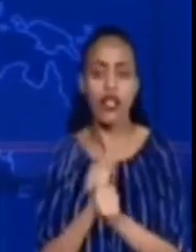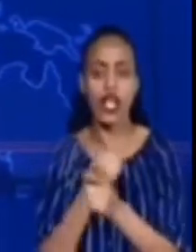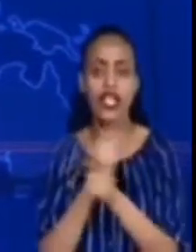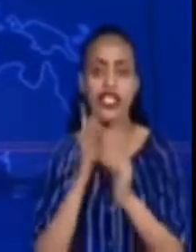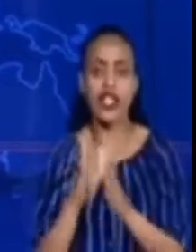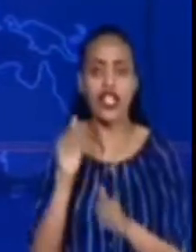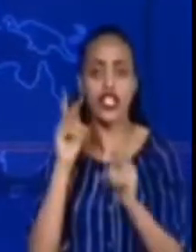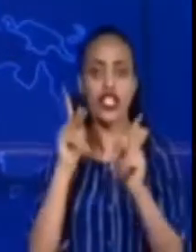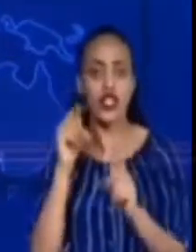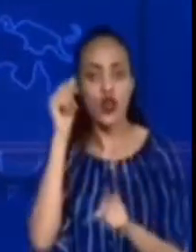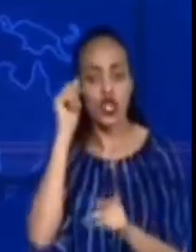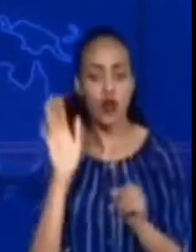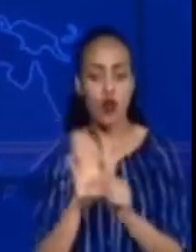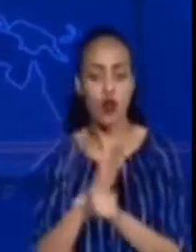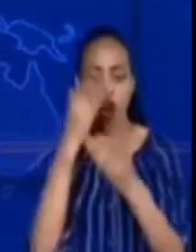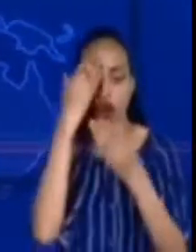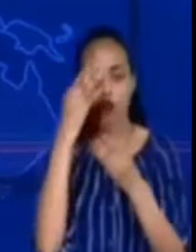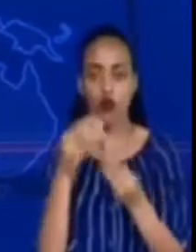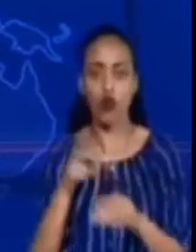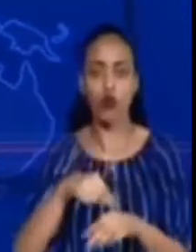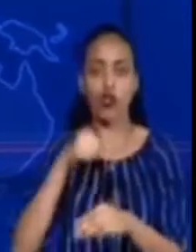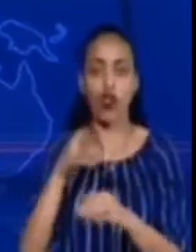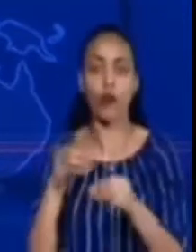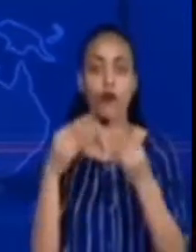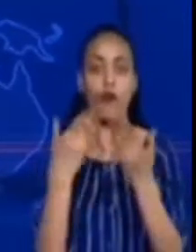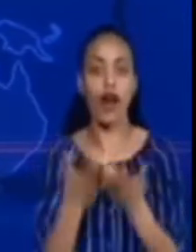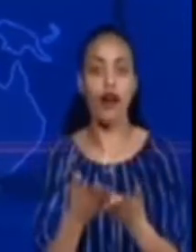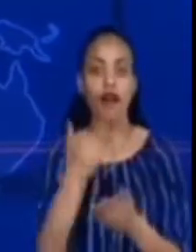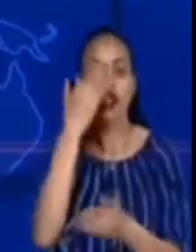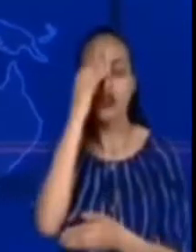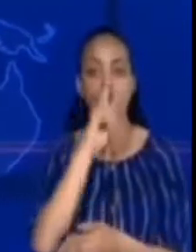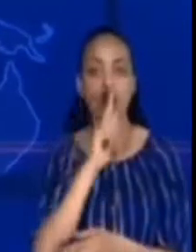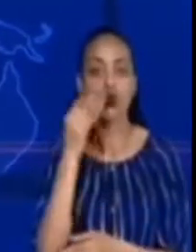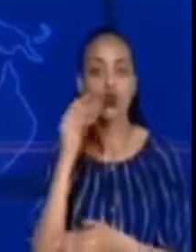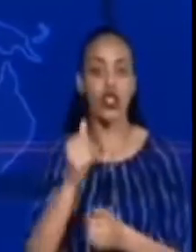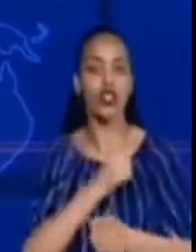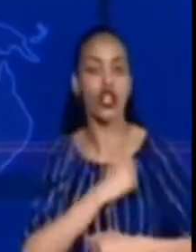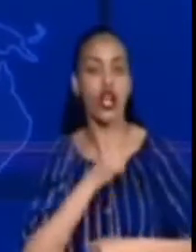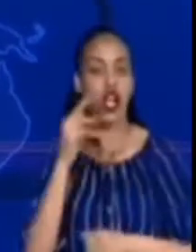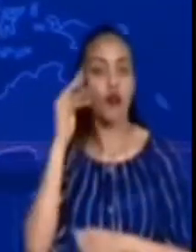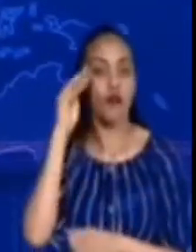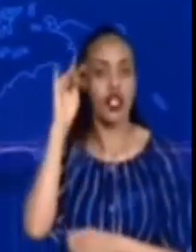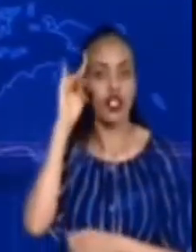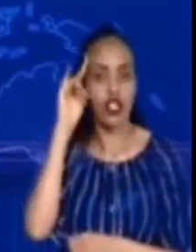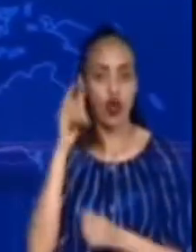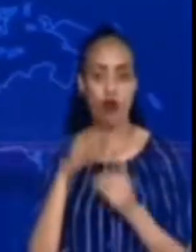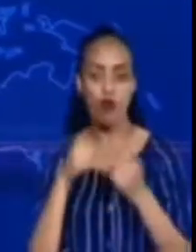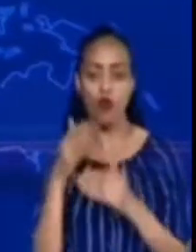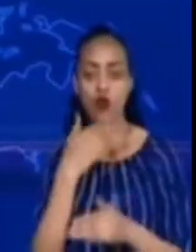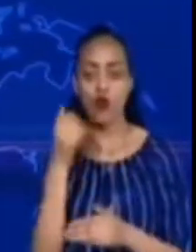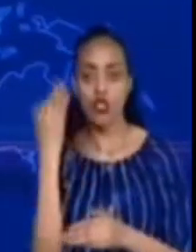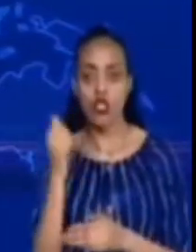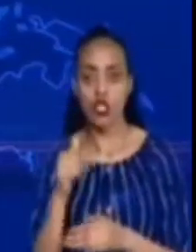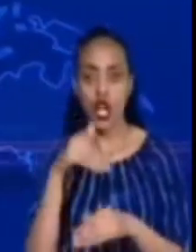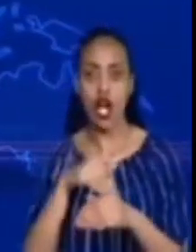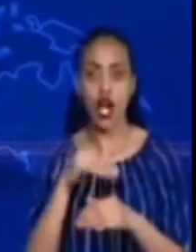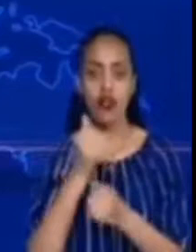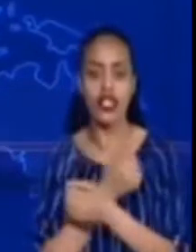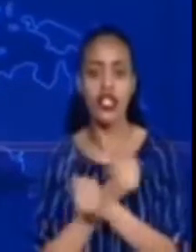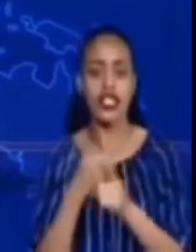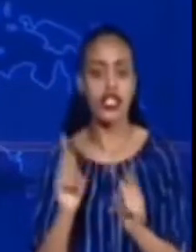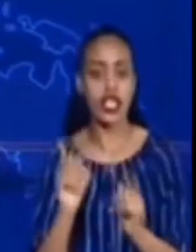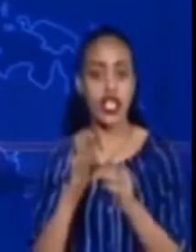አይደለም፣ ቤተ እምነታቸው ቤታቸው አይደለም፣ የፈጣሪ ቤት በሆነው የአላህ ቤት በሆነው መስጂድ ስር እኮ